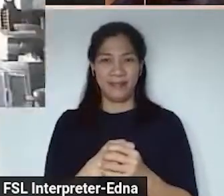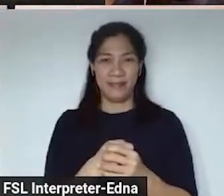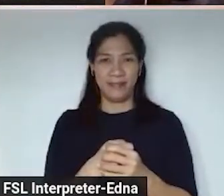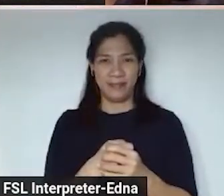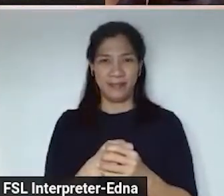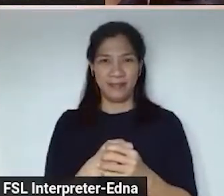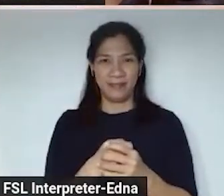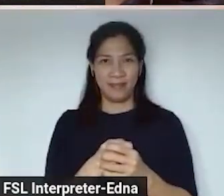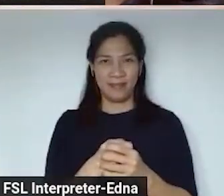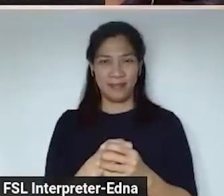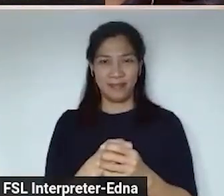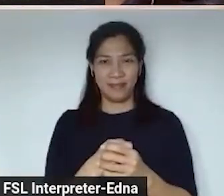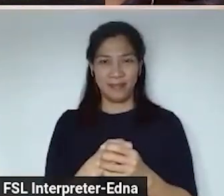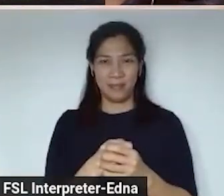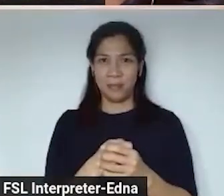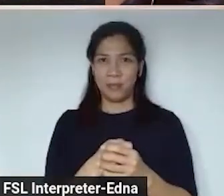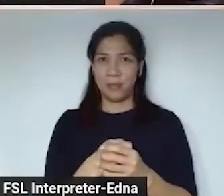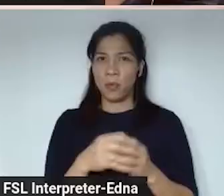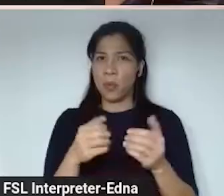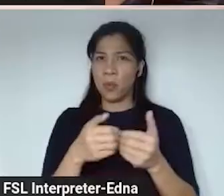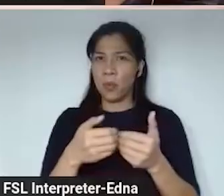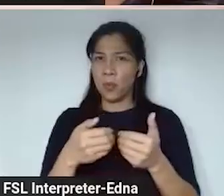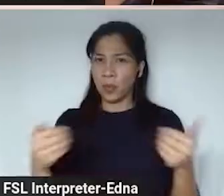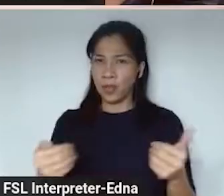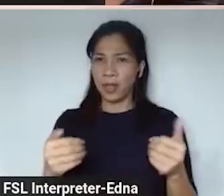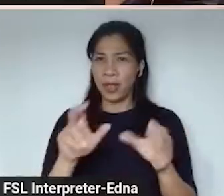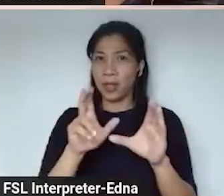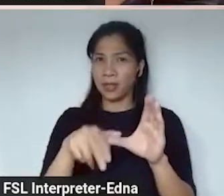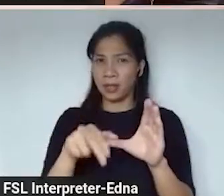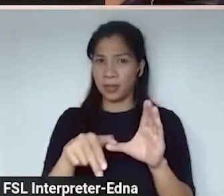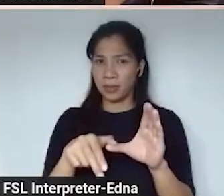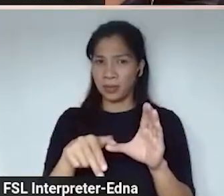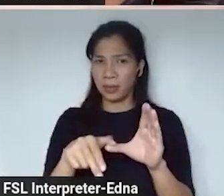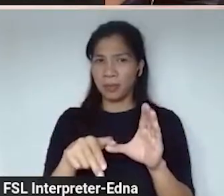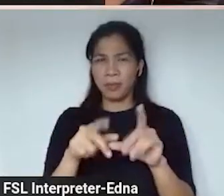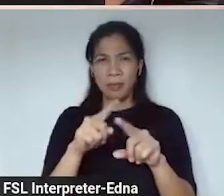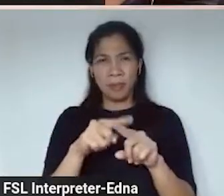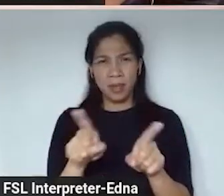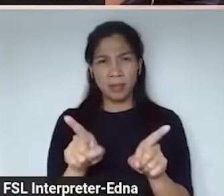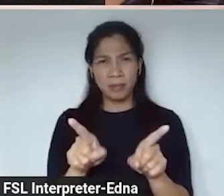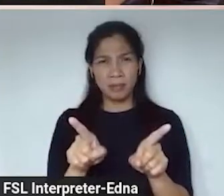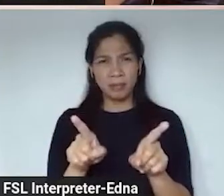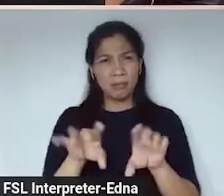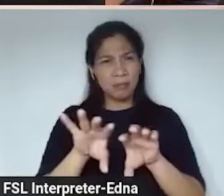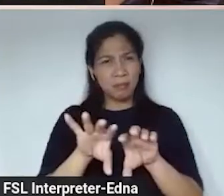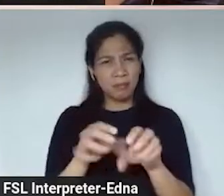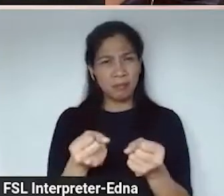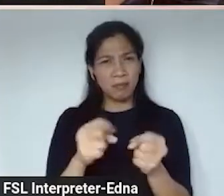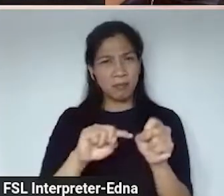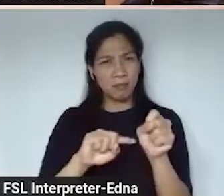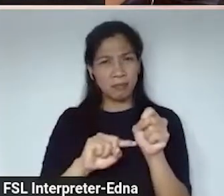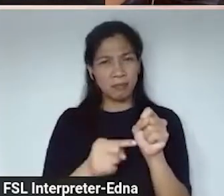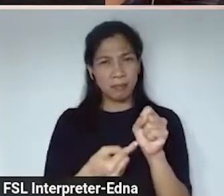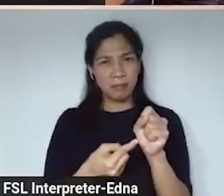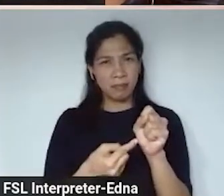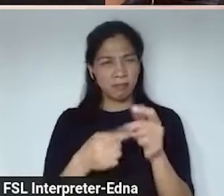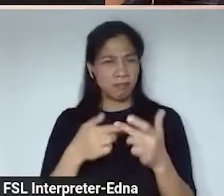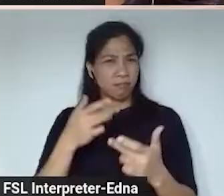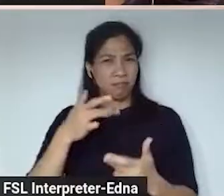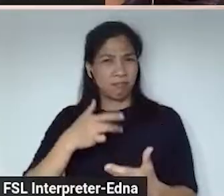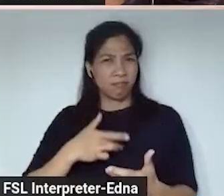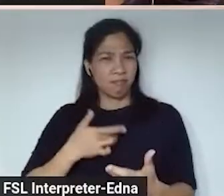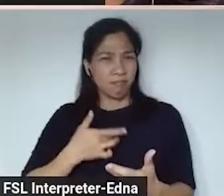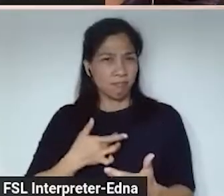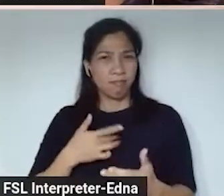Mm-hmm. So without disability to ha, yung sinasabi mo. Pero paano, kailan ka nag-umpisa na naramdaman mo na meron ka